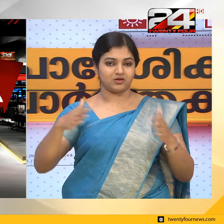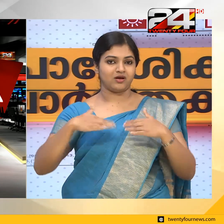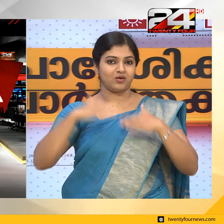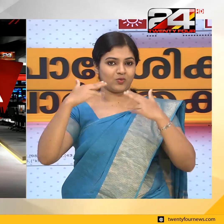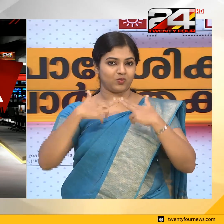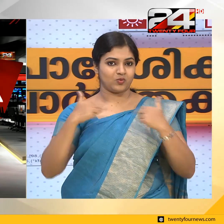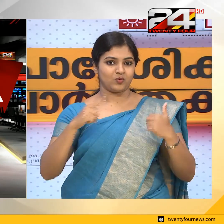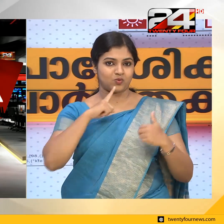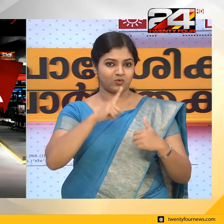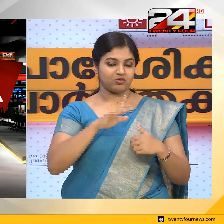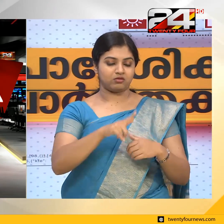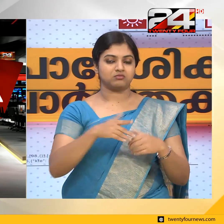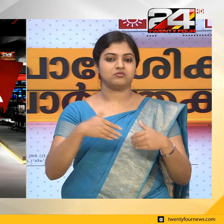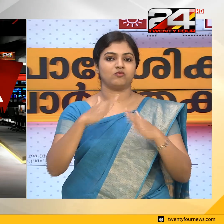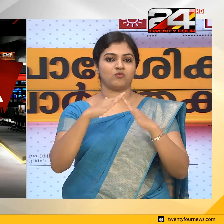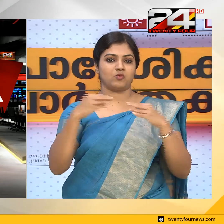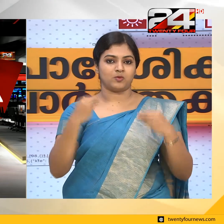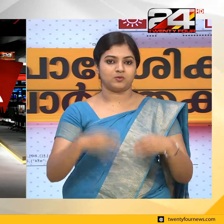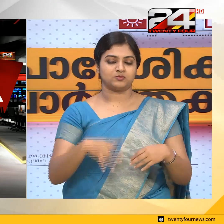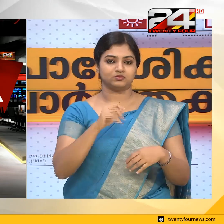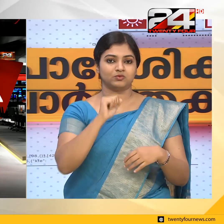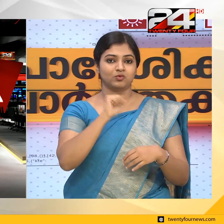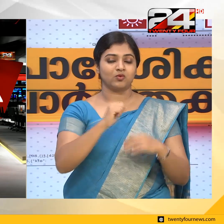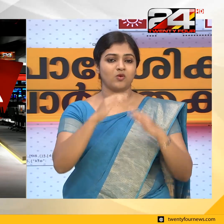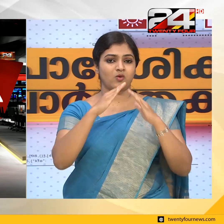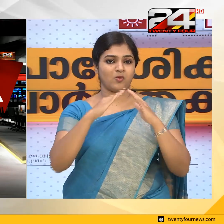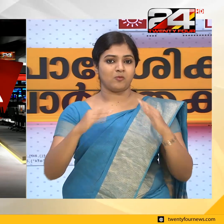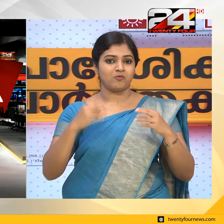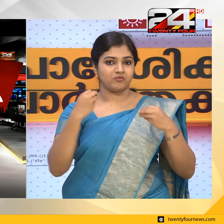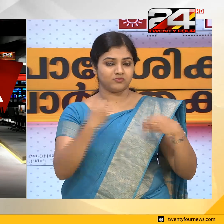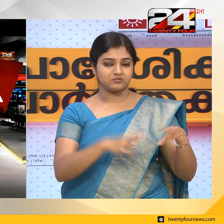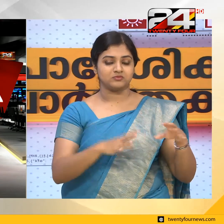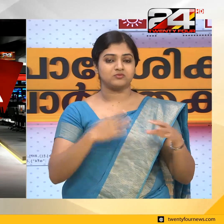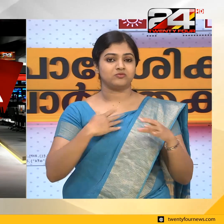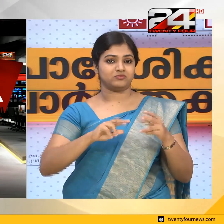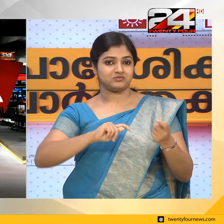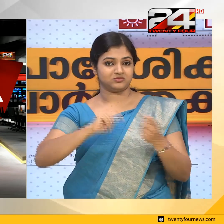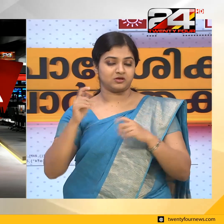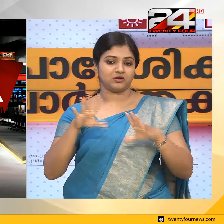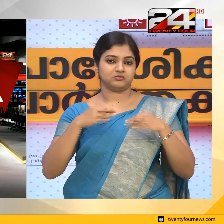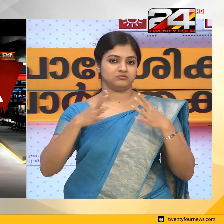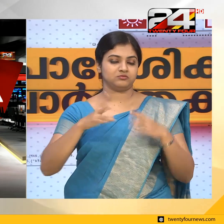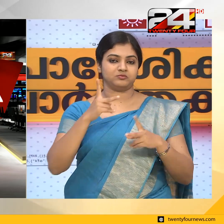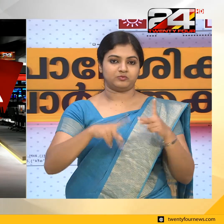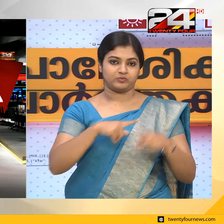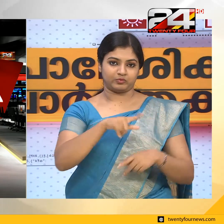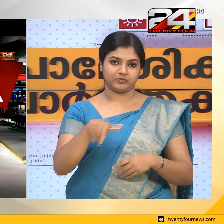ഇവരെ പെരുവഴിയിലേക്ക് തള്ളിവിടുന്നത്. എന്നാൽ ജനിച്ച മണ്ണ് വിട്ട് ഇറങ്ങില്ലെന്ന നിലപാടിലാണ് നാട്ടുകാർ.